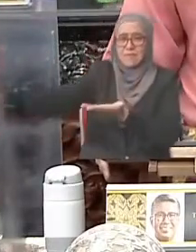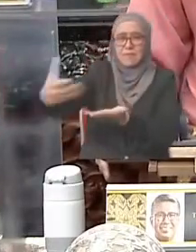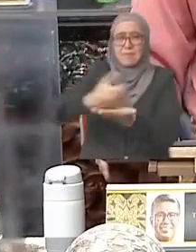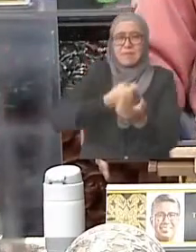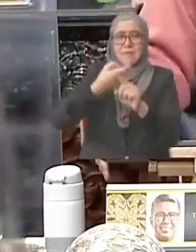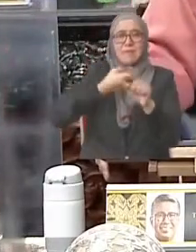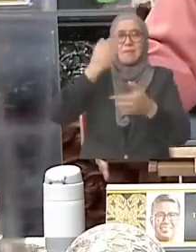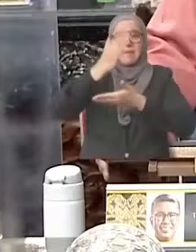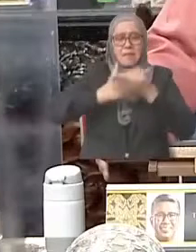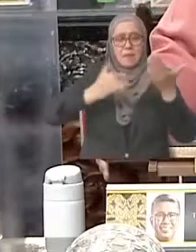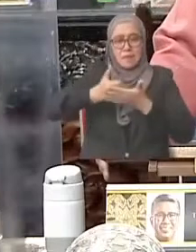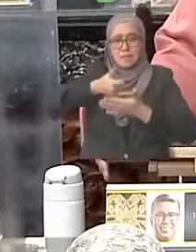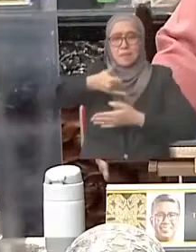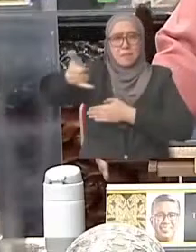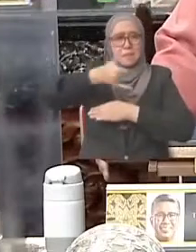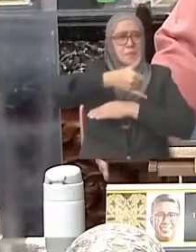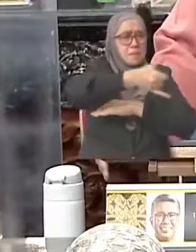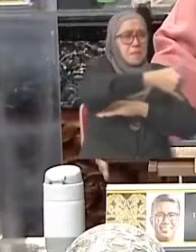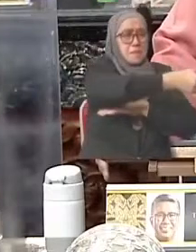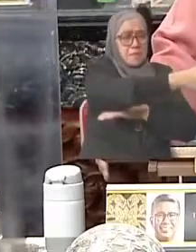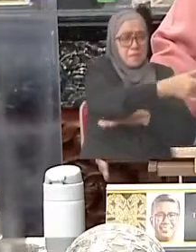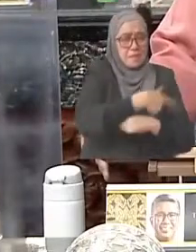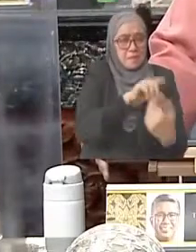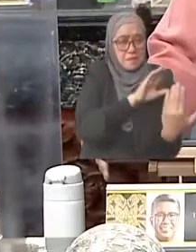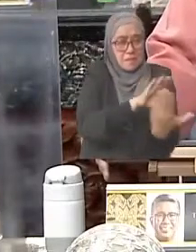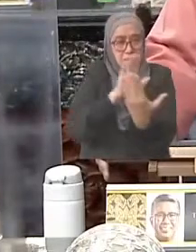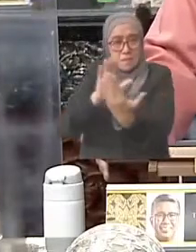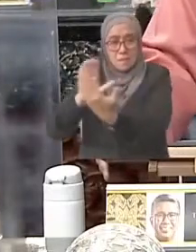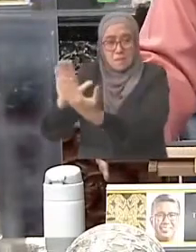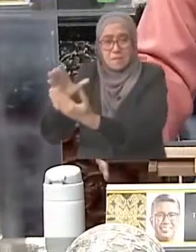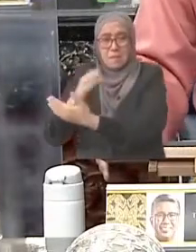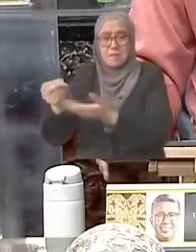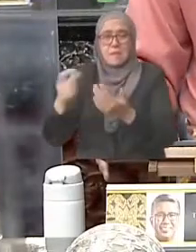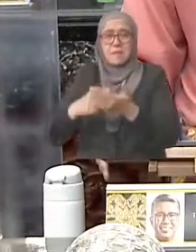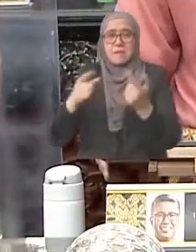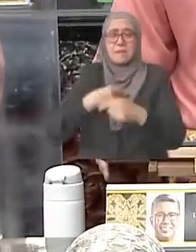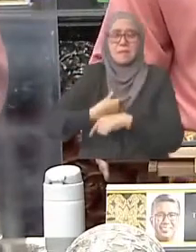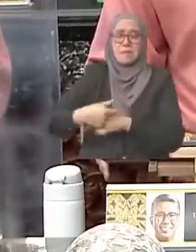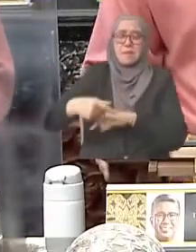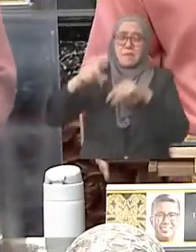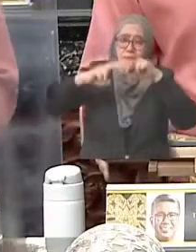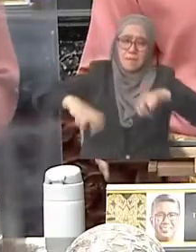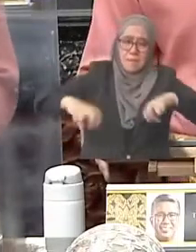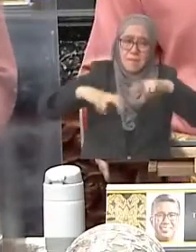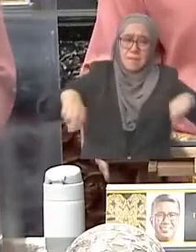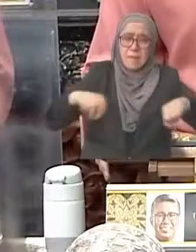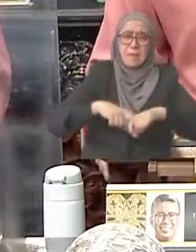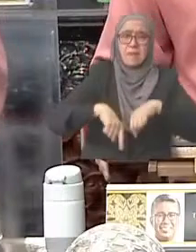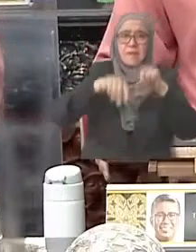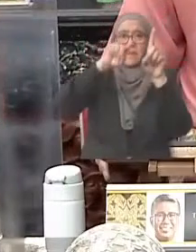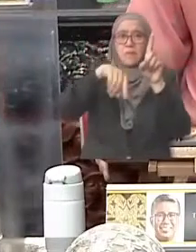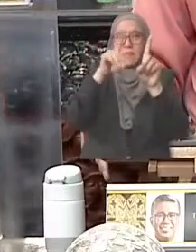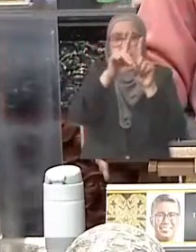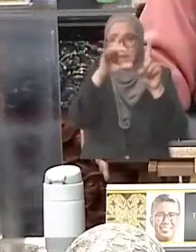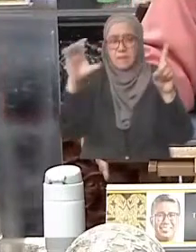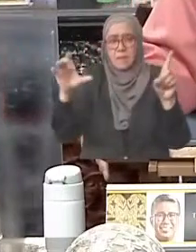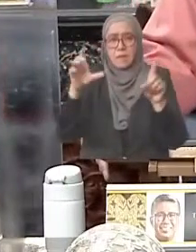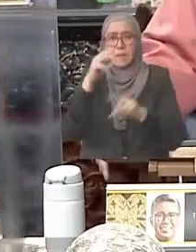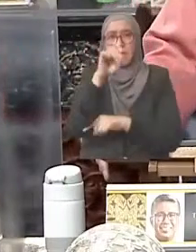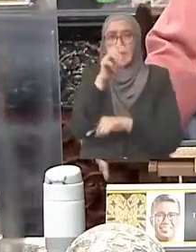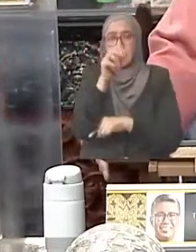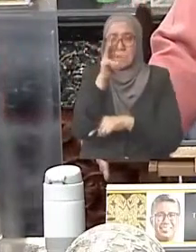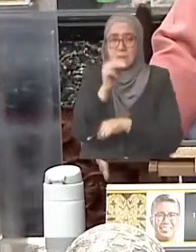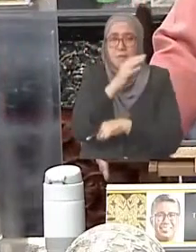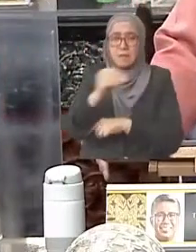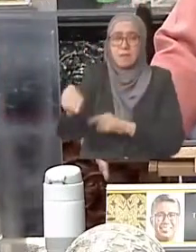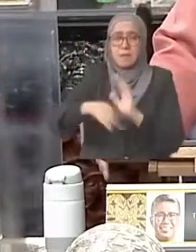perbincangan dengan lebih 30cc kumpulan Foke selain mengkaji lebih 1196 dan hampir Rp50.000 cadangan yang